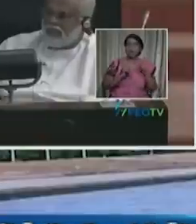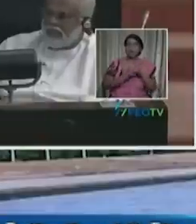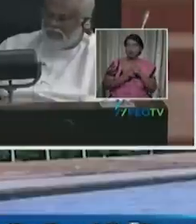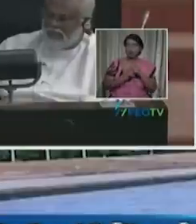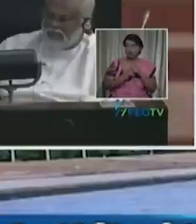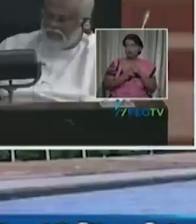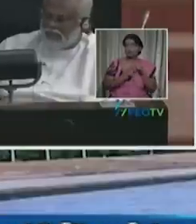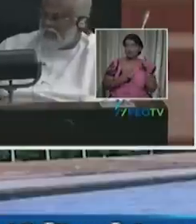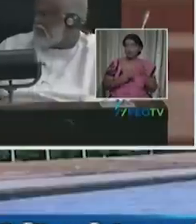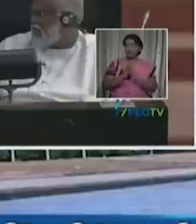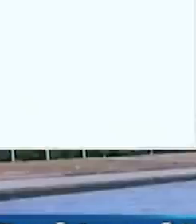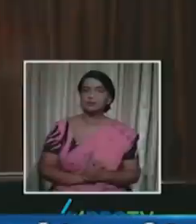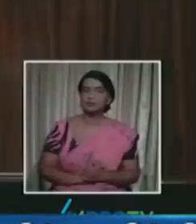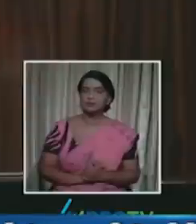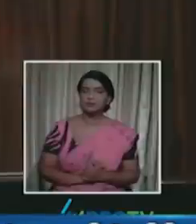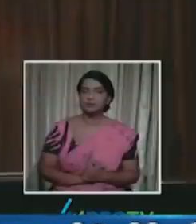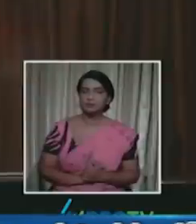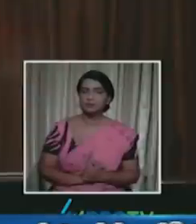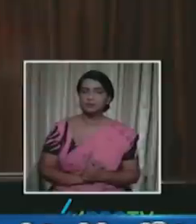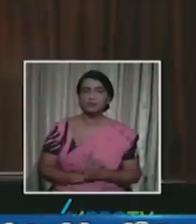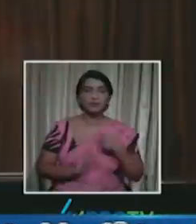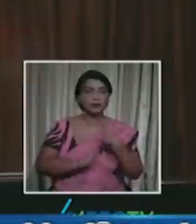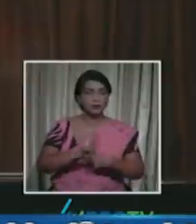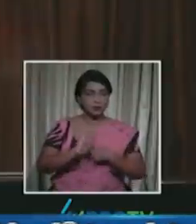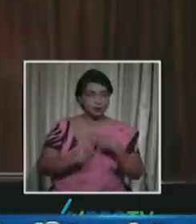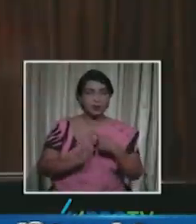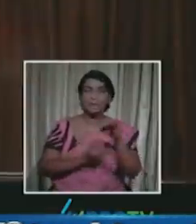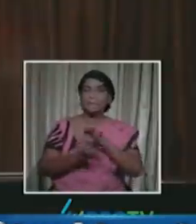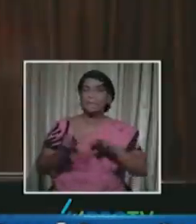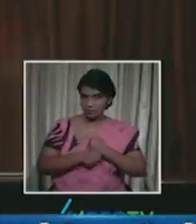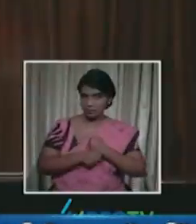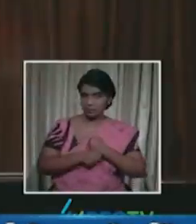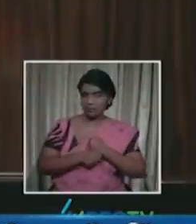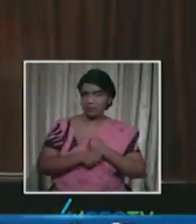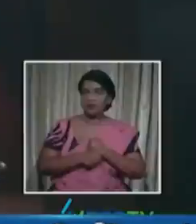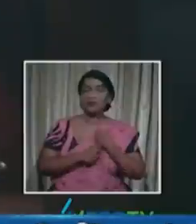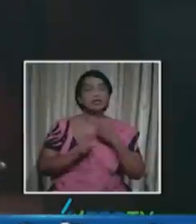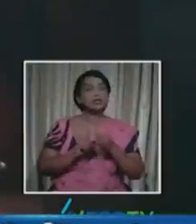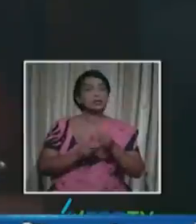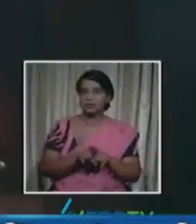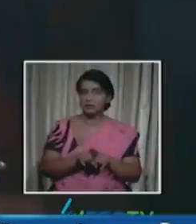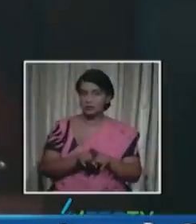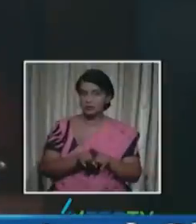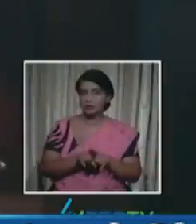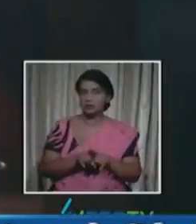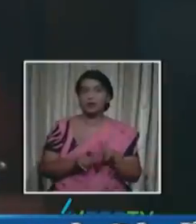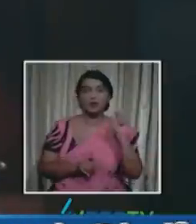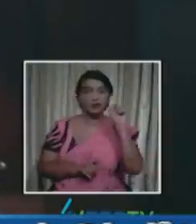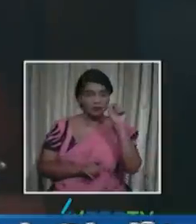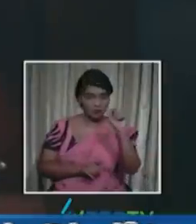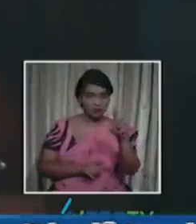මන්ත්‍රී ජීඑල් පීරිස් ස්ථිර කරා. ශ්‍රී ලංකා ප්‍රජාතාන්ත්‍රික සමාජවාදී ජනරජයේ ජනාධිපතිවරයා හැටියට නාම